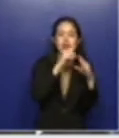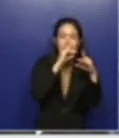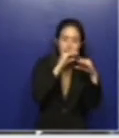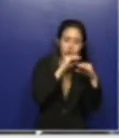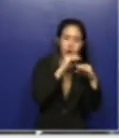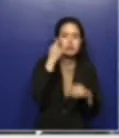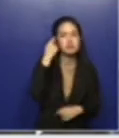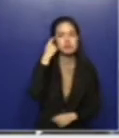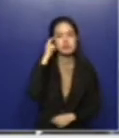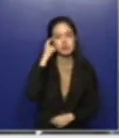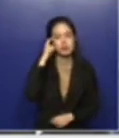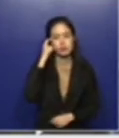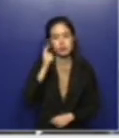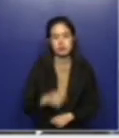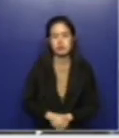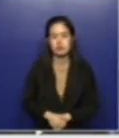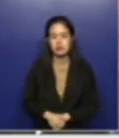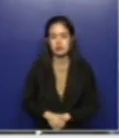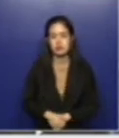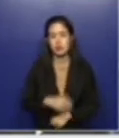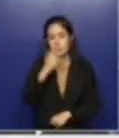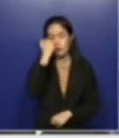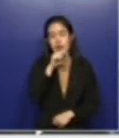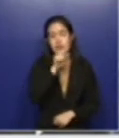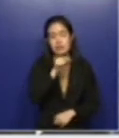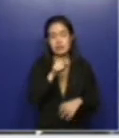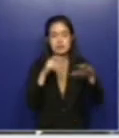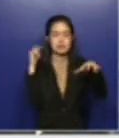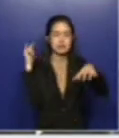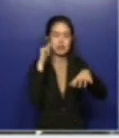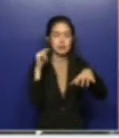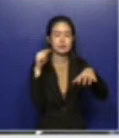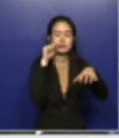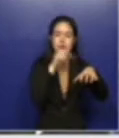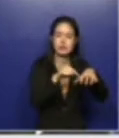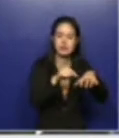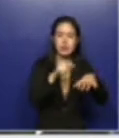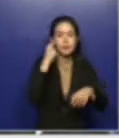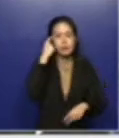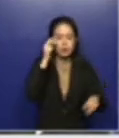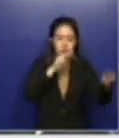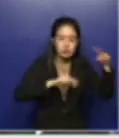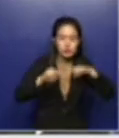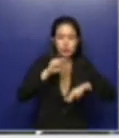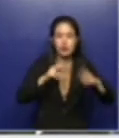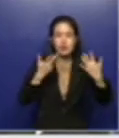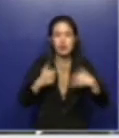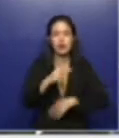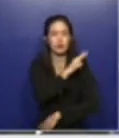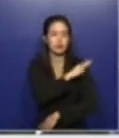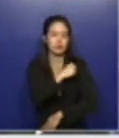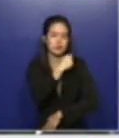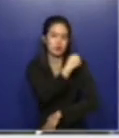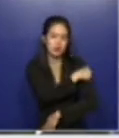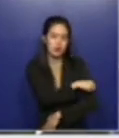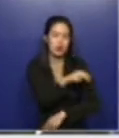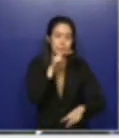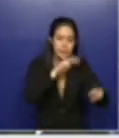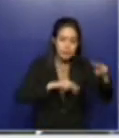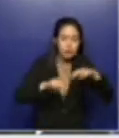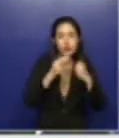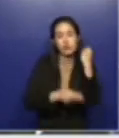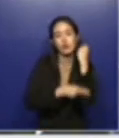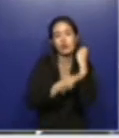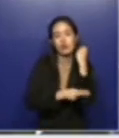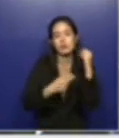ลยมีมาตรการที่จะไปรองรับในการที่จะตรวจเจ้าหน้าที่สาธารณสุขเมื่อทราบเลยไปตรวจที่โรงแรมที่พักกันท่านประธานดูระบ